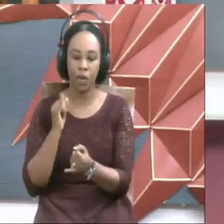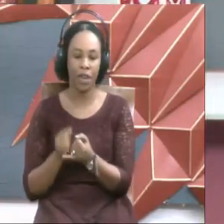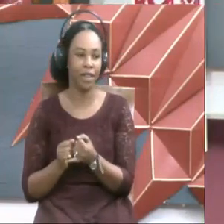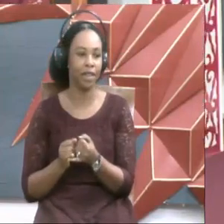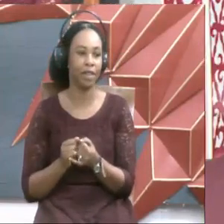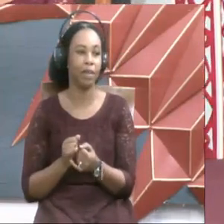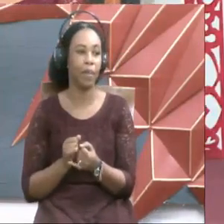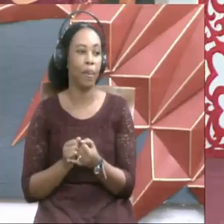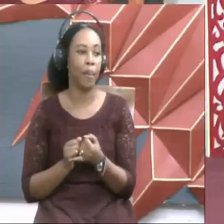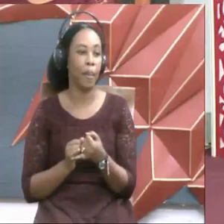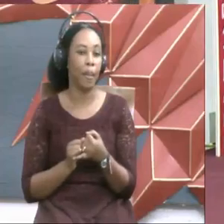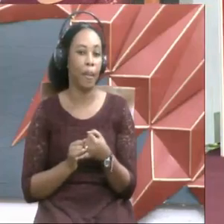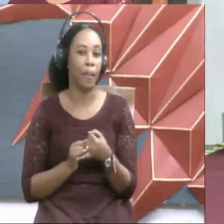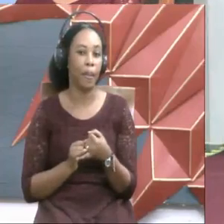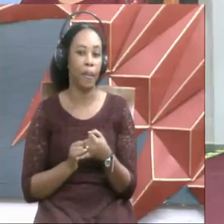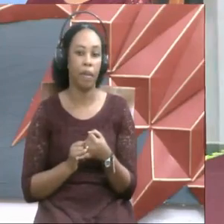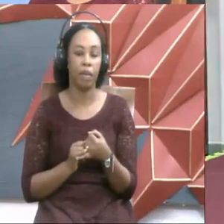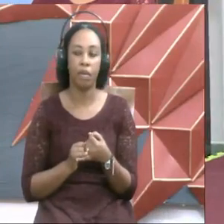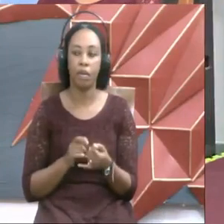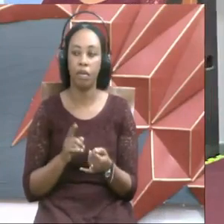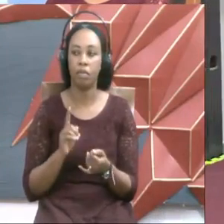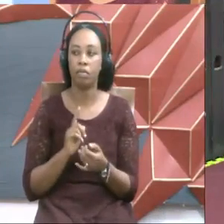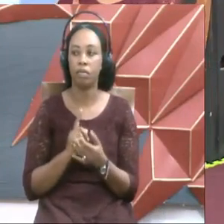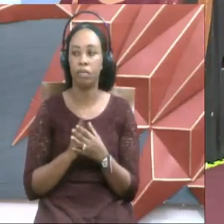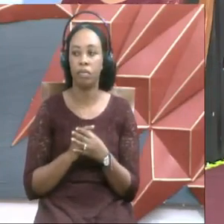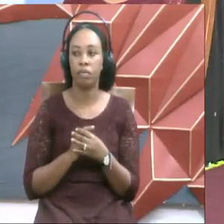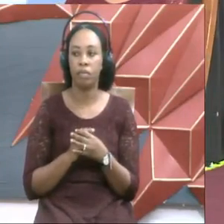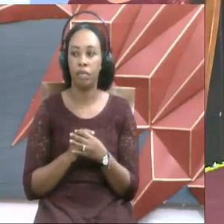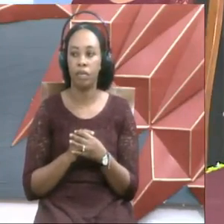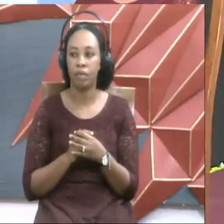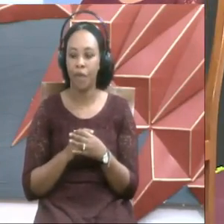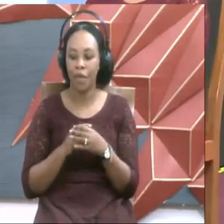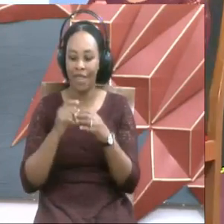Nous aussi, nous sommes ensemble. Vous n'êtes